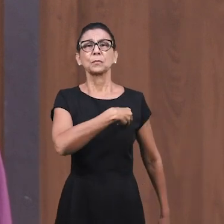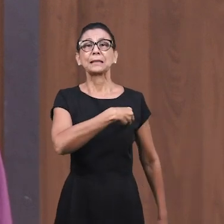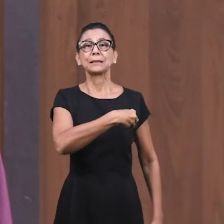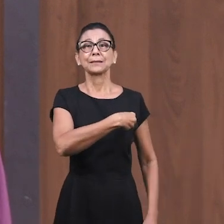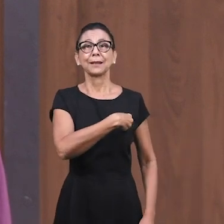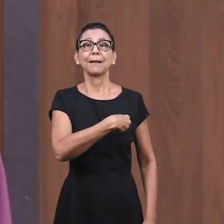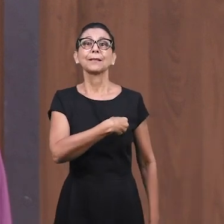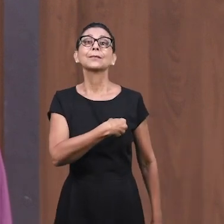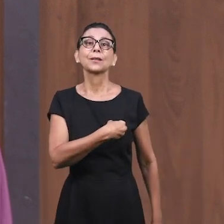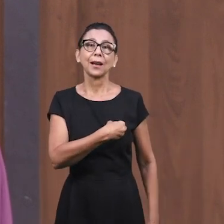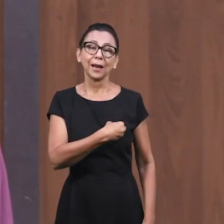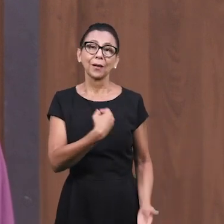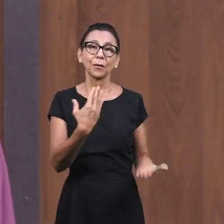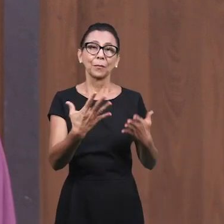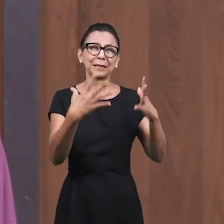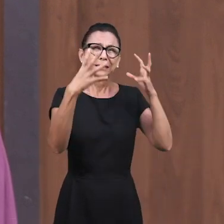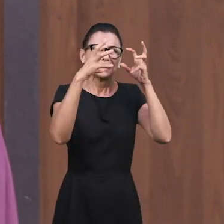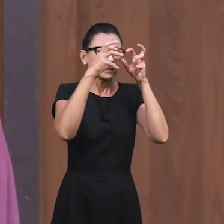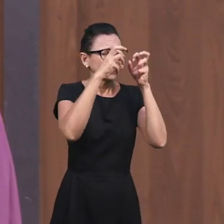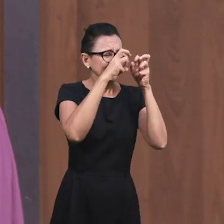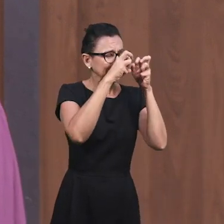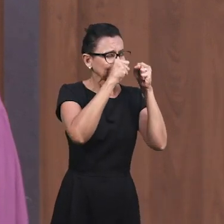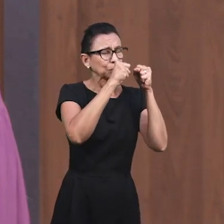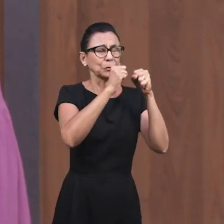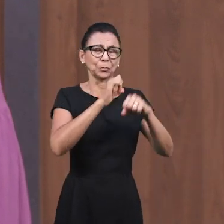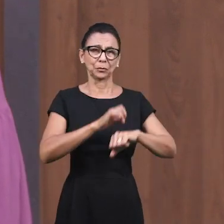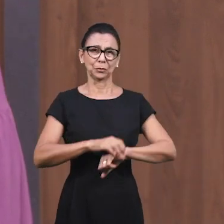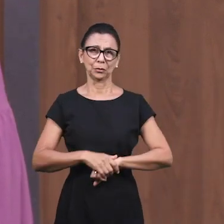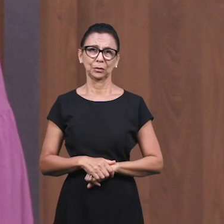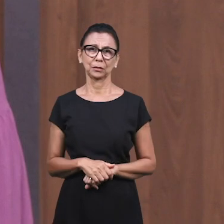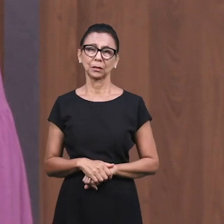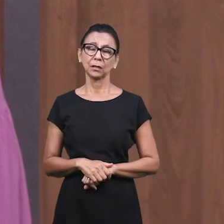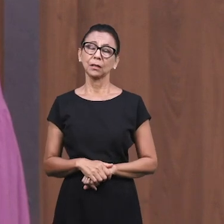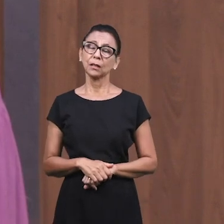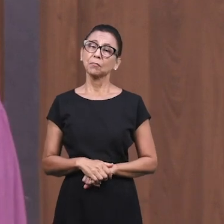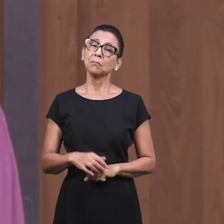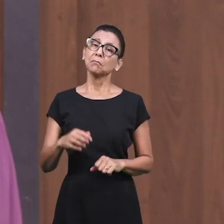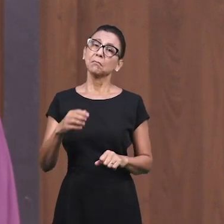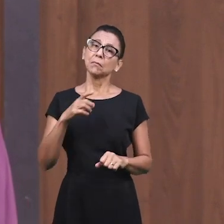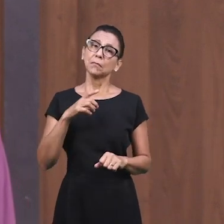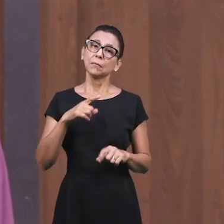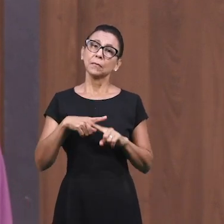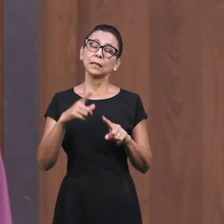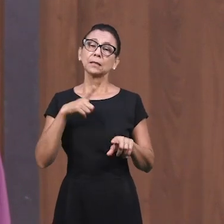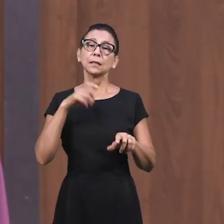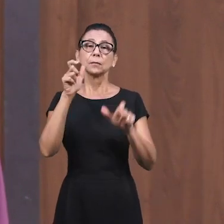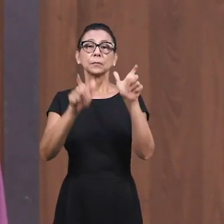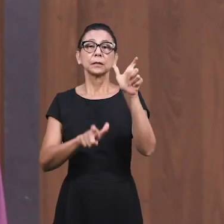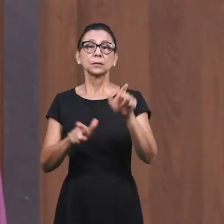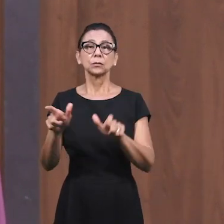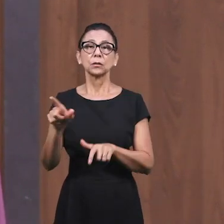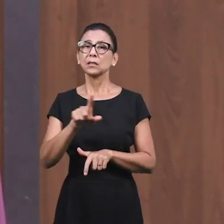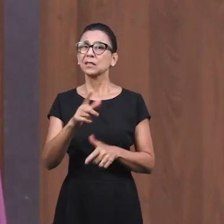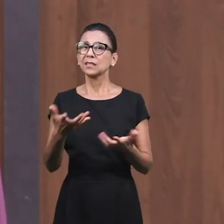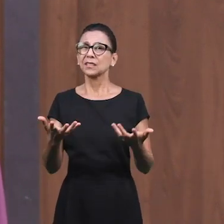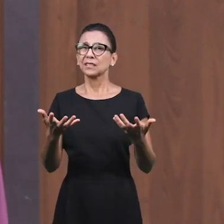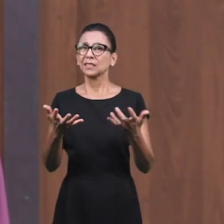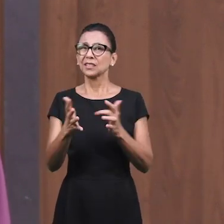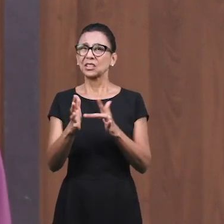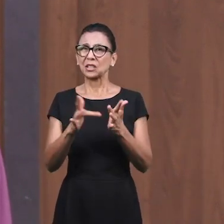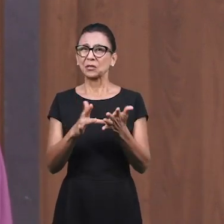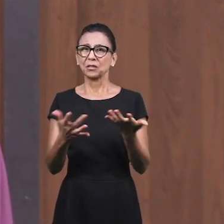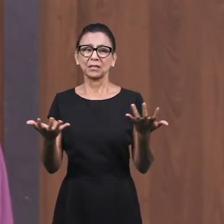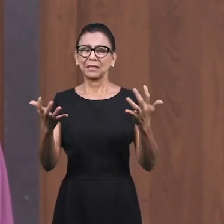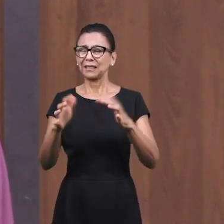lumière. Et beaucoup de personnes n'acceptent pas Jésus dans leur vie. Mais nous avons la